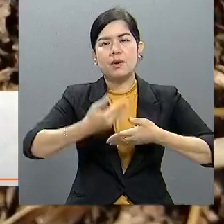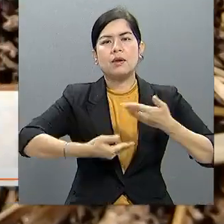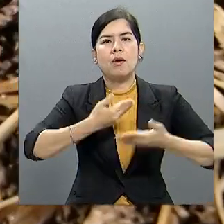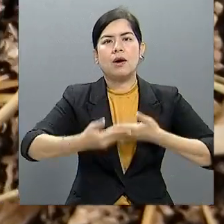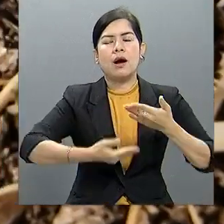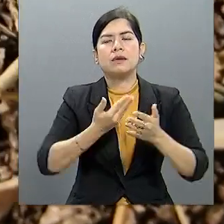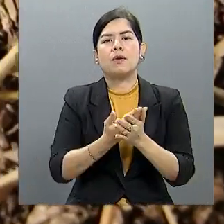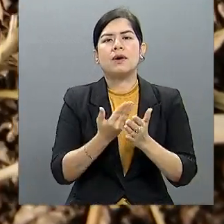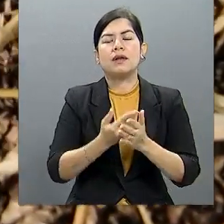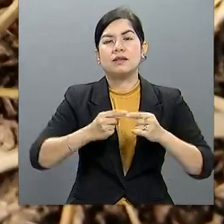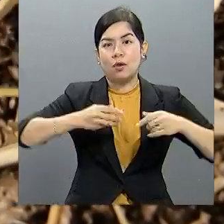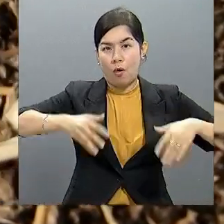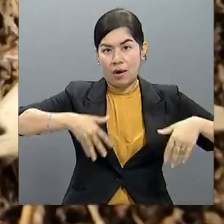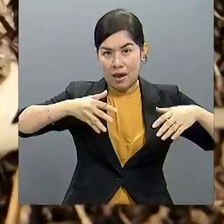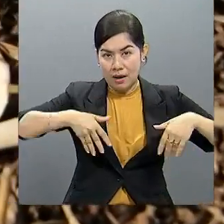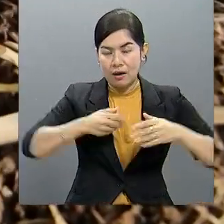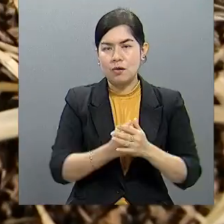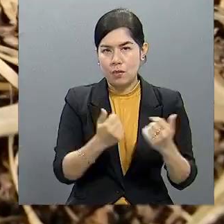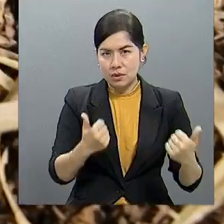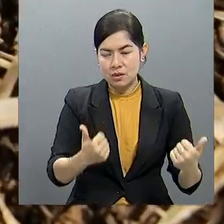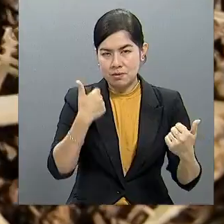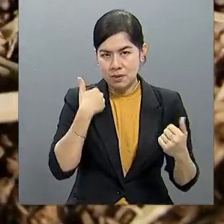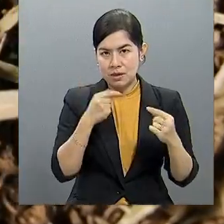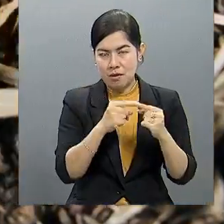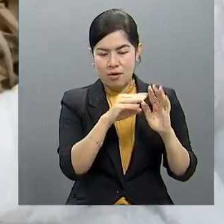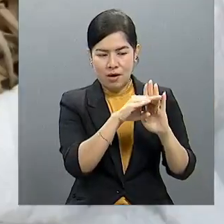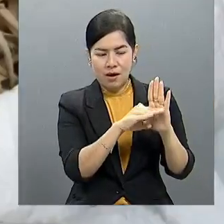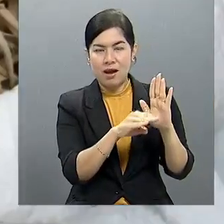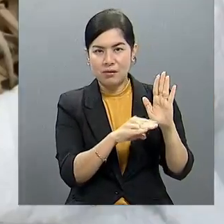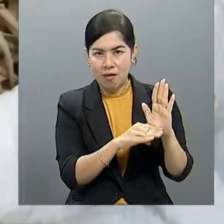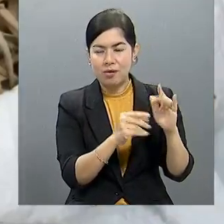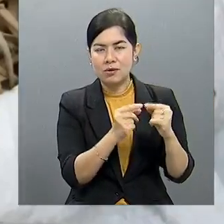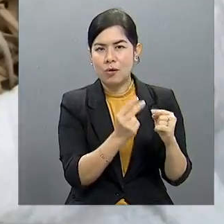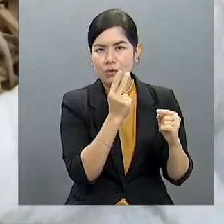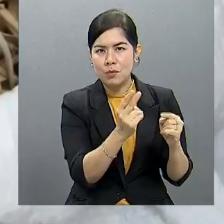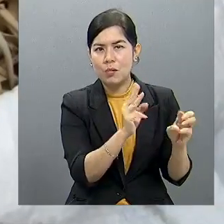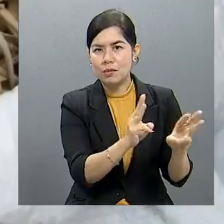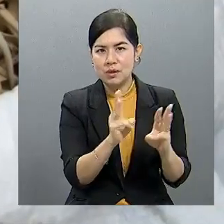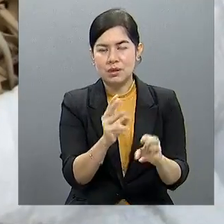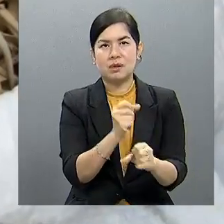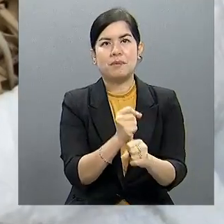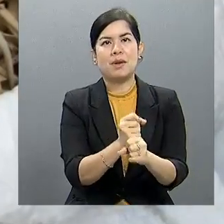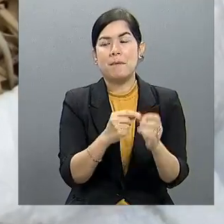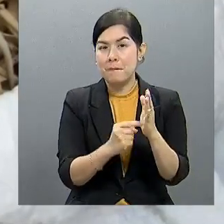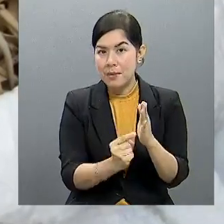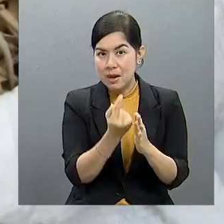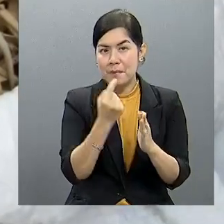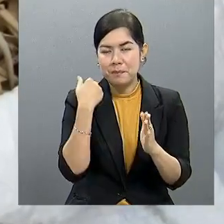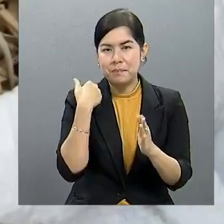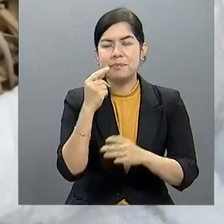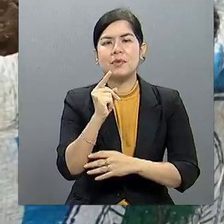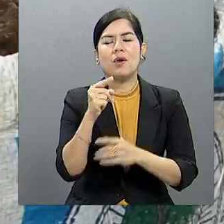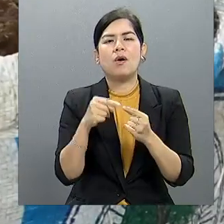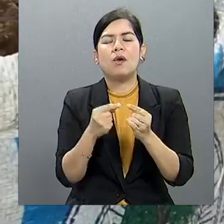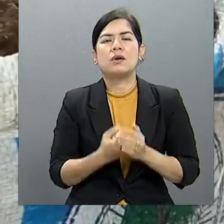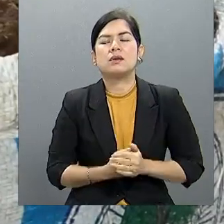ขนตอนการทํามปุยมูลไ้เดือนไม้ไ campoกันด้วยนะคะเริ่มจากการนำมูลของหัวนมไปแ้น้ำไ